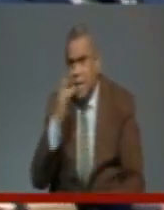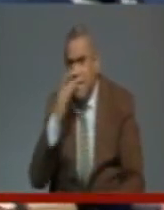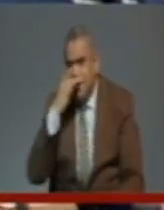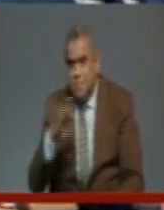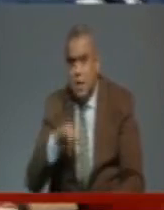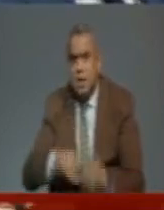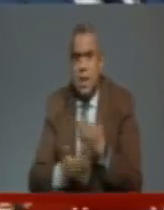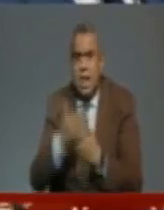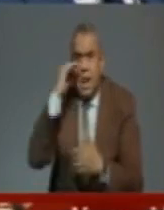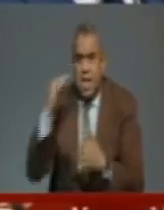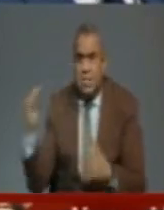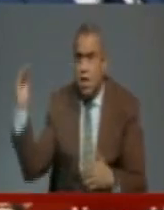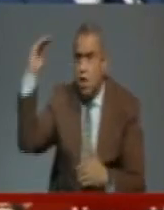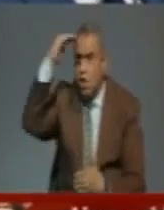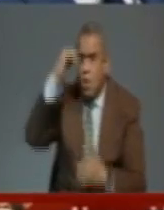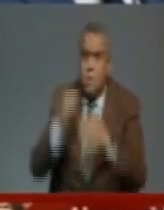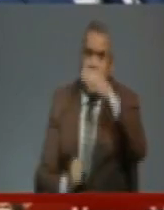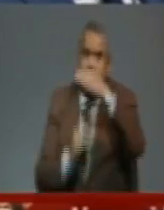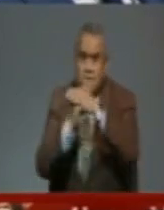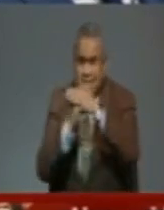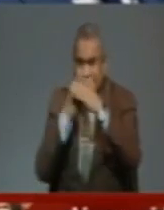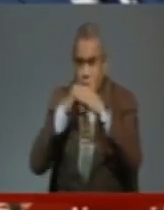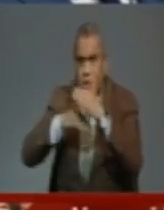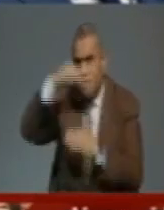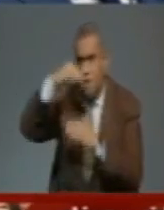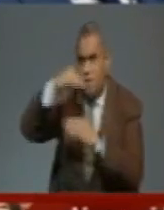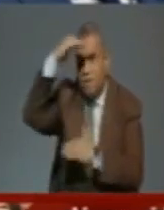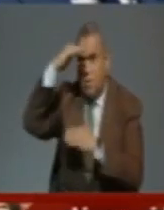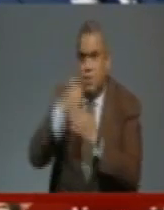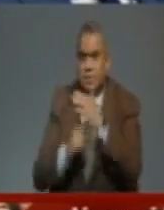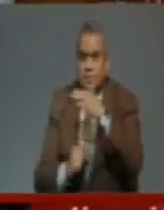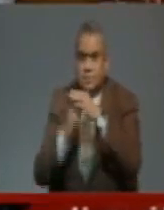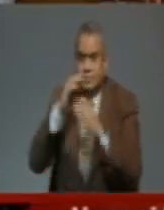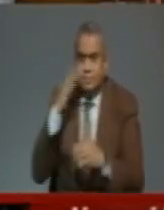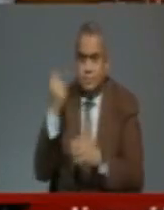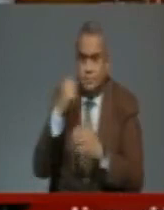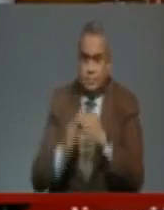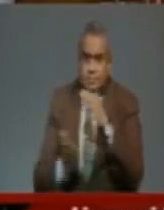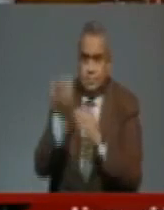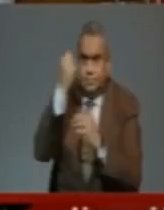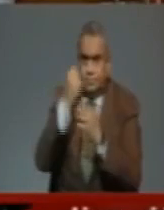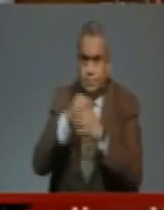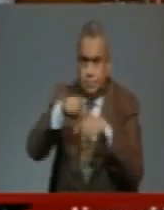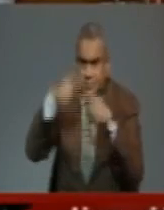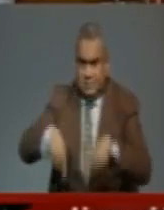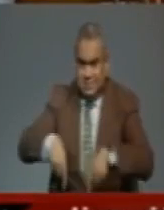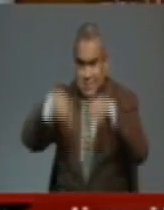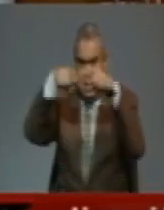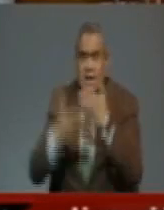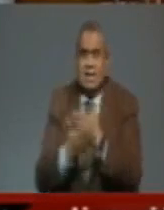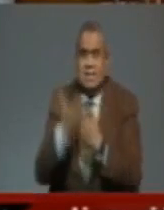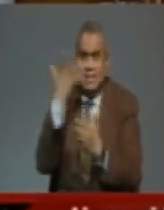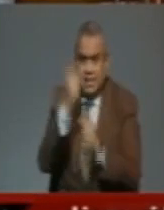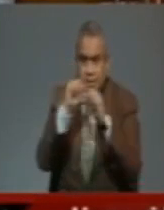ده نرفع، عملنا كوبرين جداد، كان كوبري سطحي عادي ديك بريدج، ثم